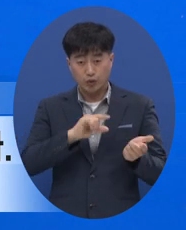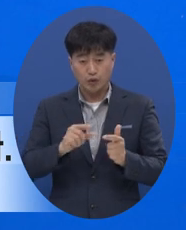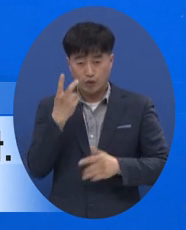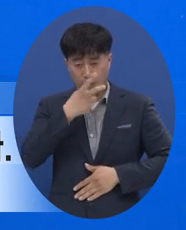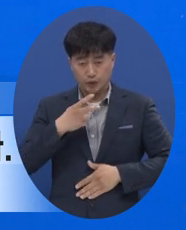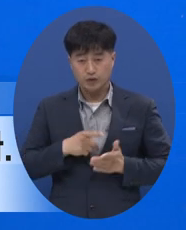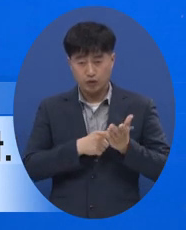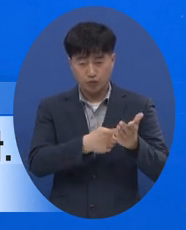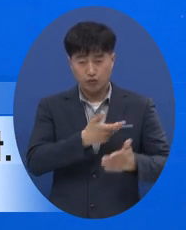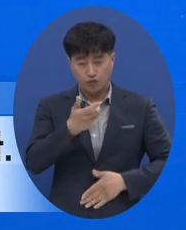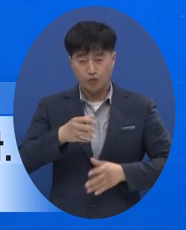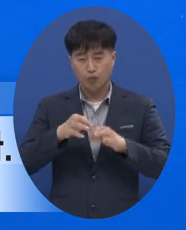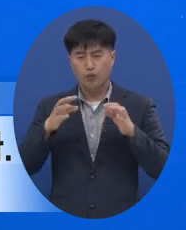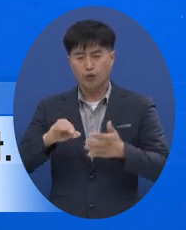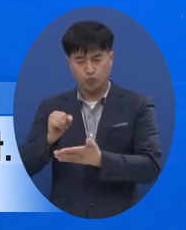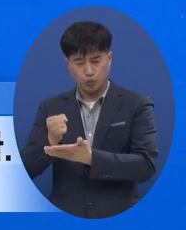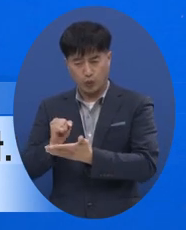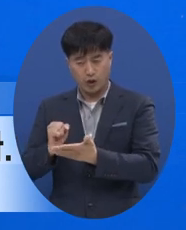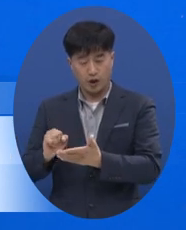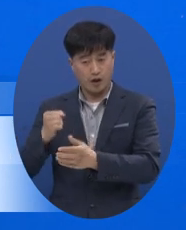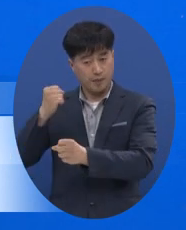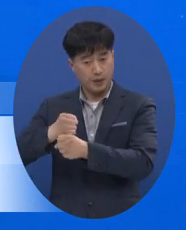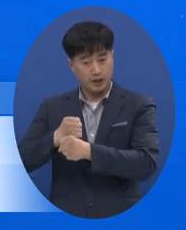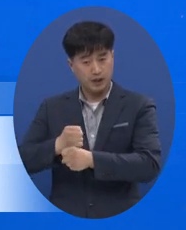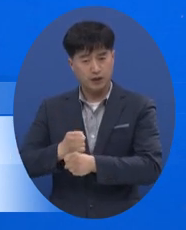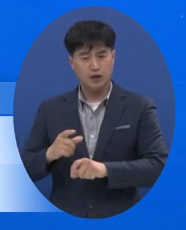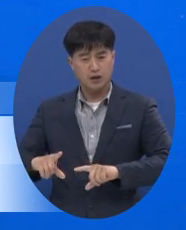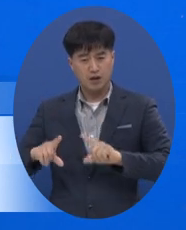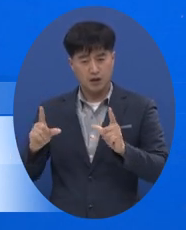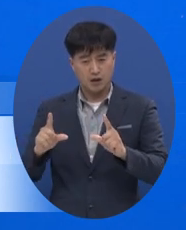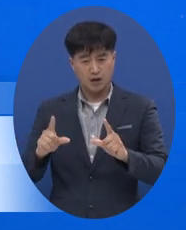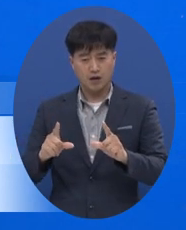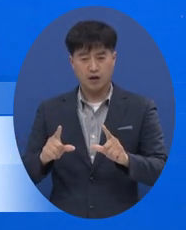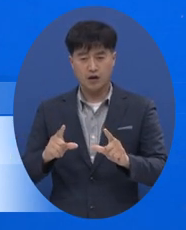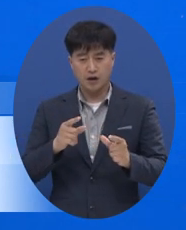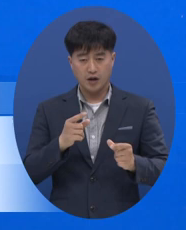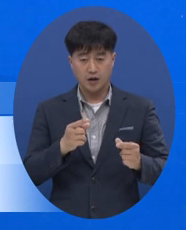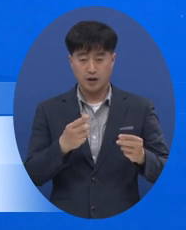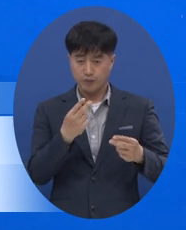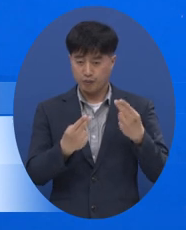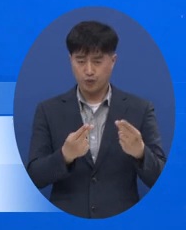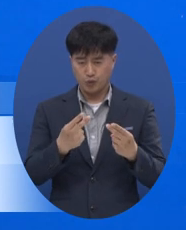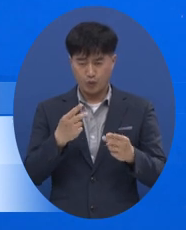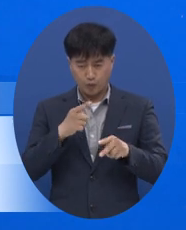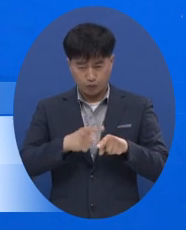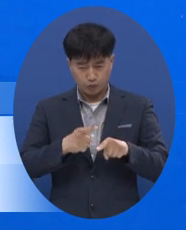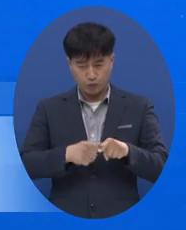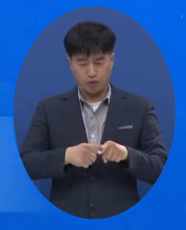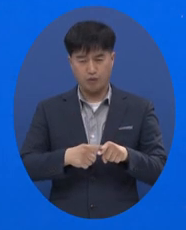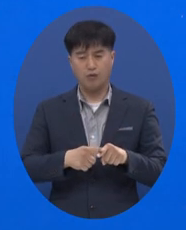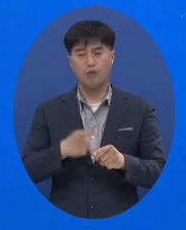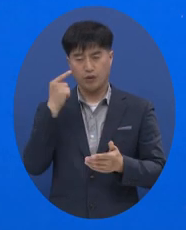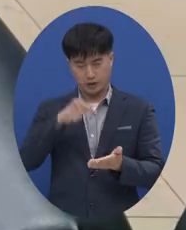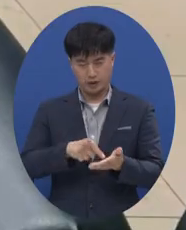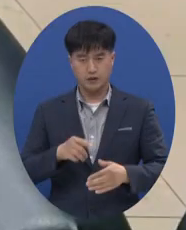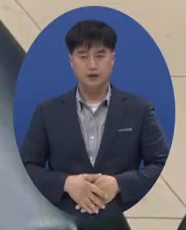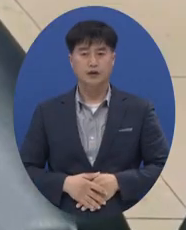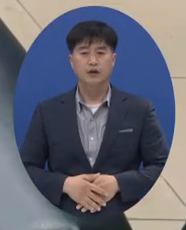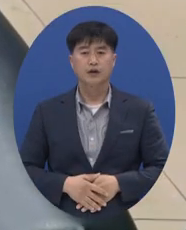유통기한과 그들이 조작한 생산일지 원료수불부 유통기한을 비교 분석하면 답이 나오는 거죠.